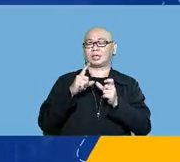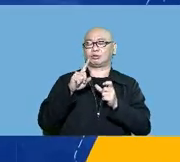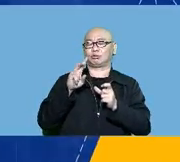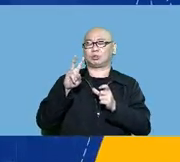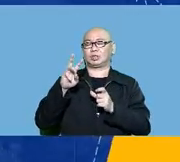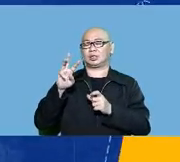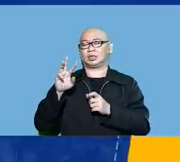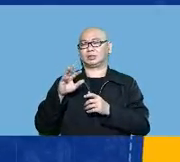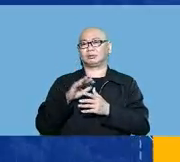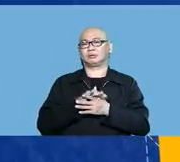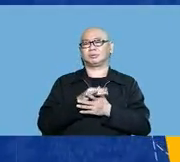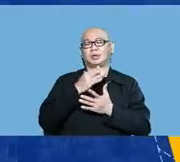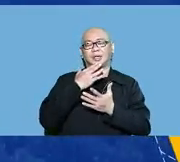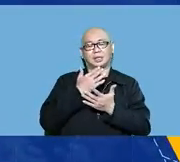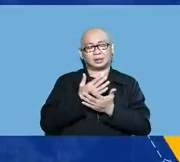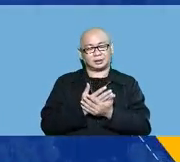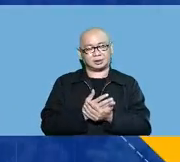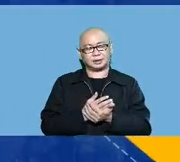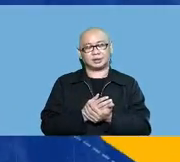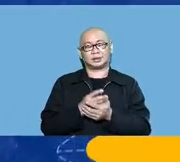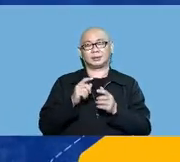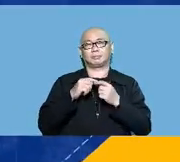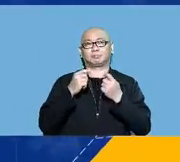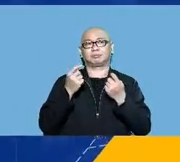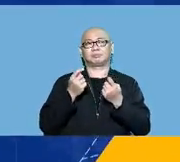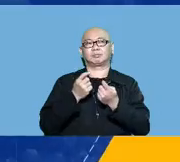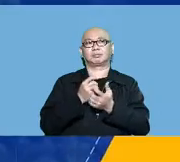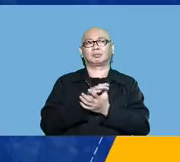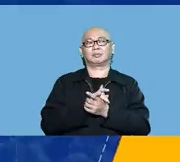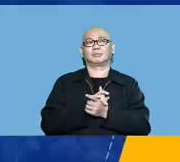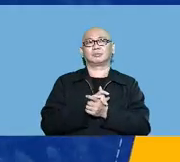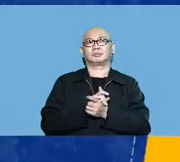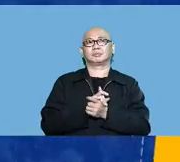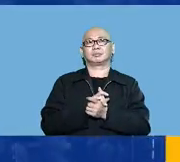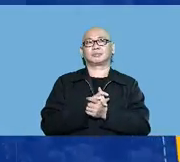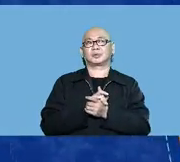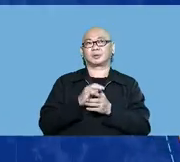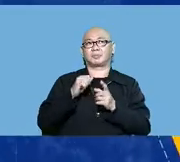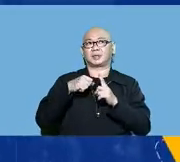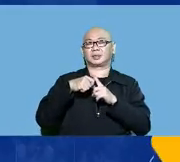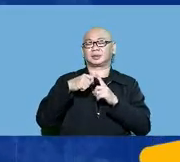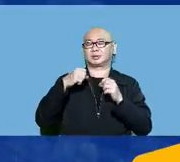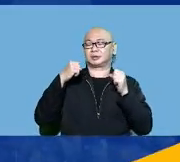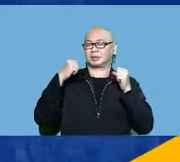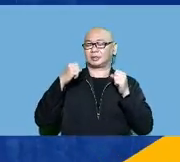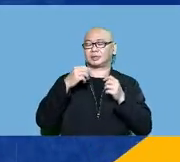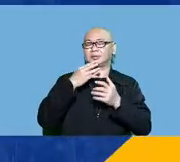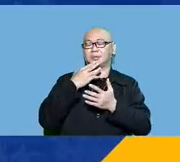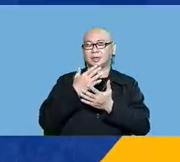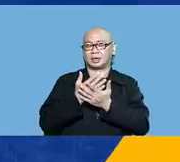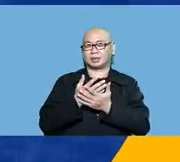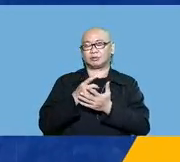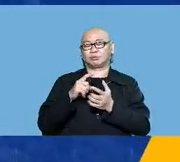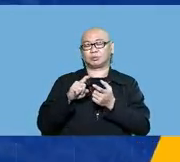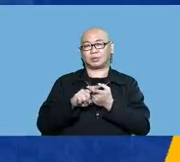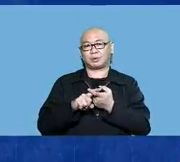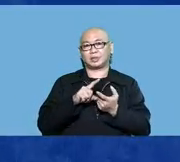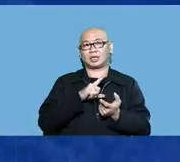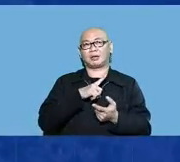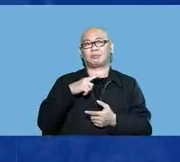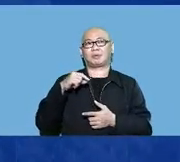kasih. Tim validatorikus Vektora Kemenkes, terima kasih atas persahabatan saya selama